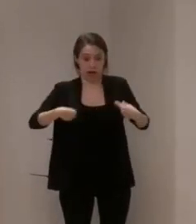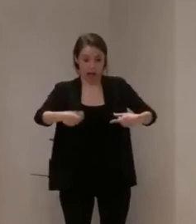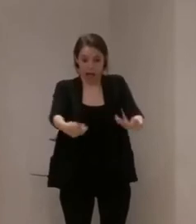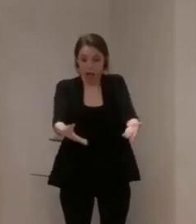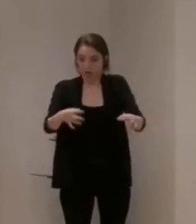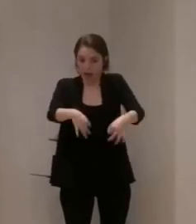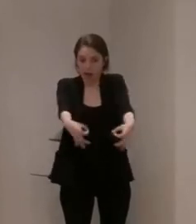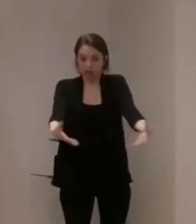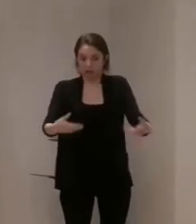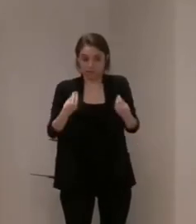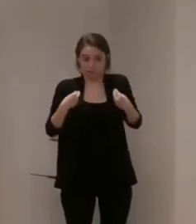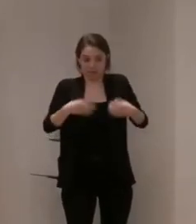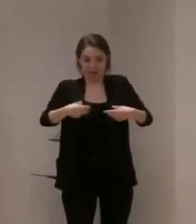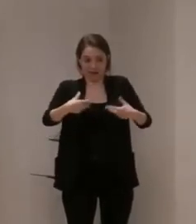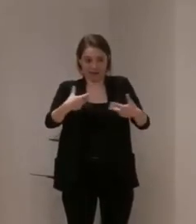teva, la